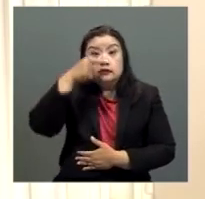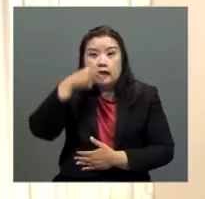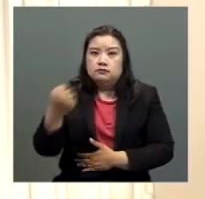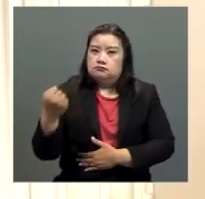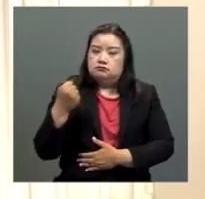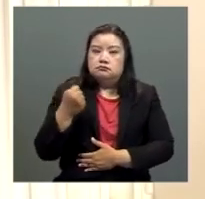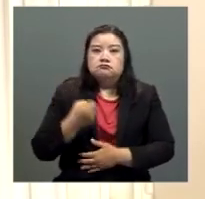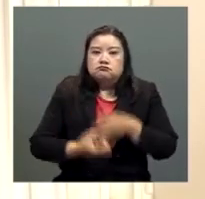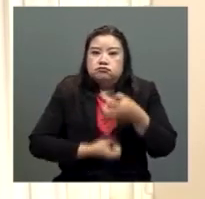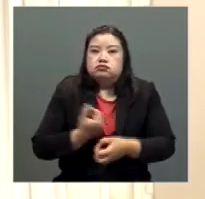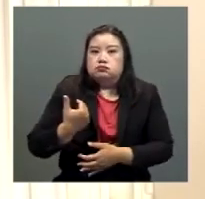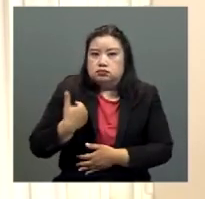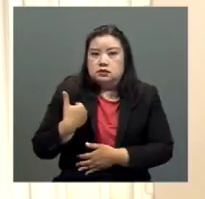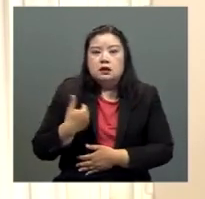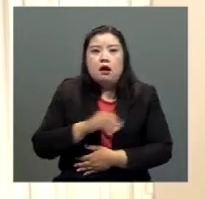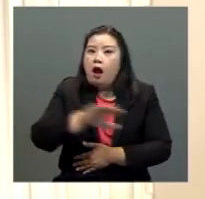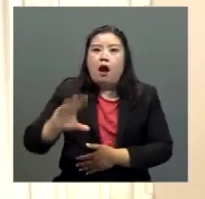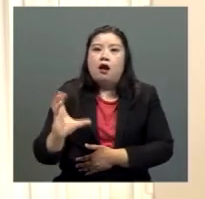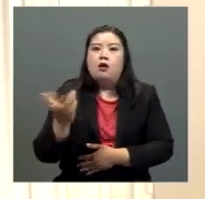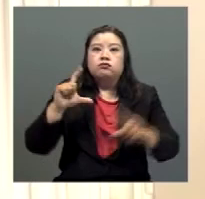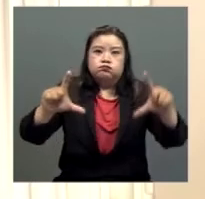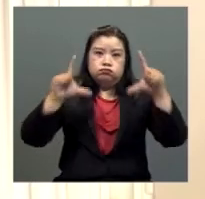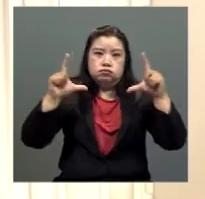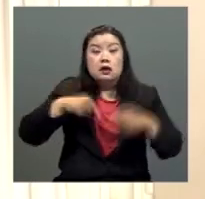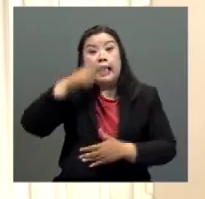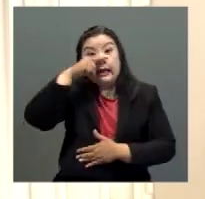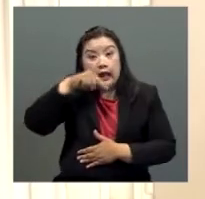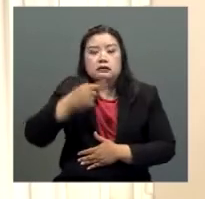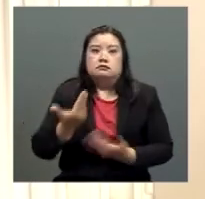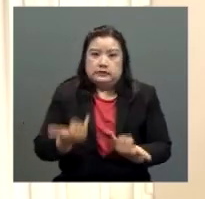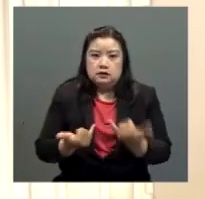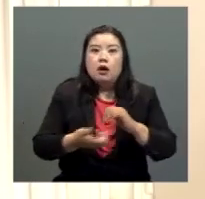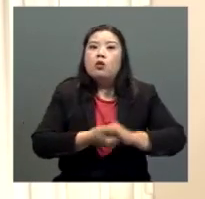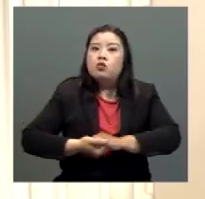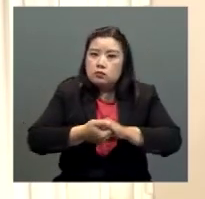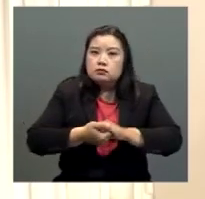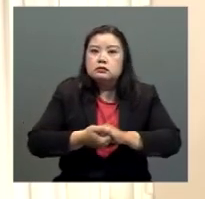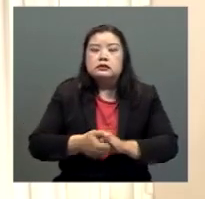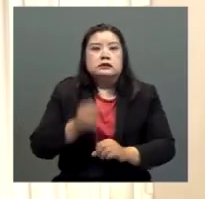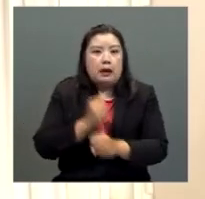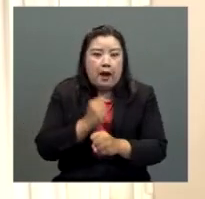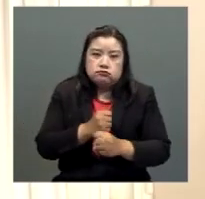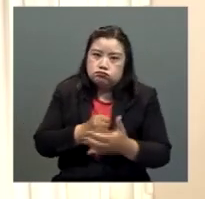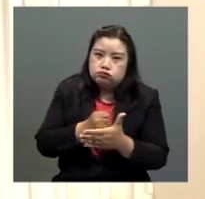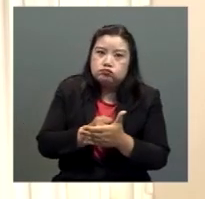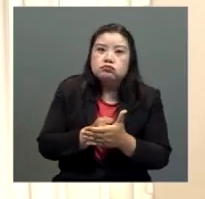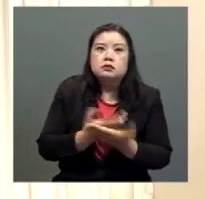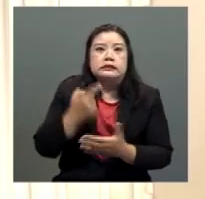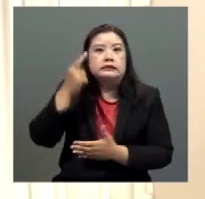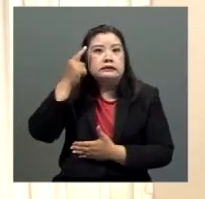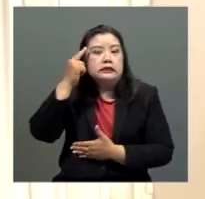มาอีกครั้งให้โลกได้เห็นว่าพวกเราคนไทยได้ร่วมมือช่วยเหลือกันและต่อสู้ไปด้วยกันโดย